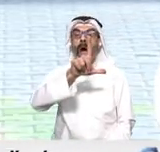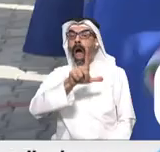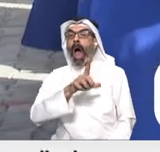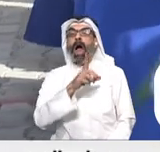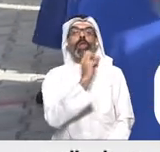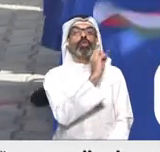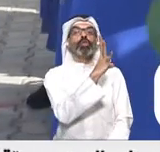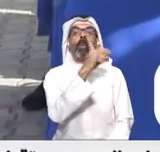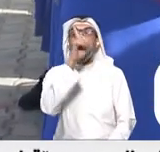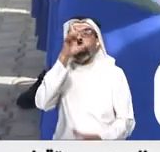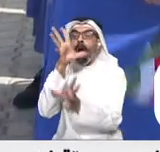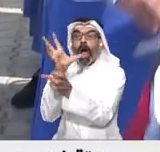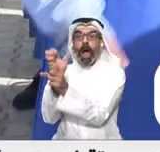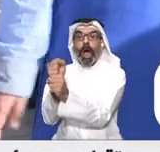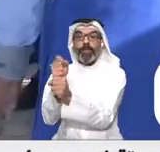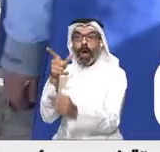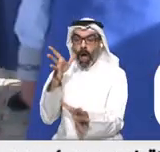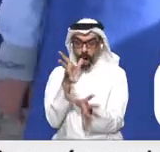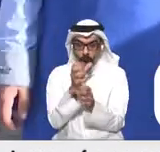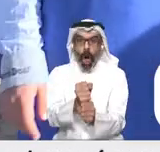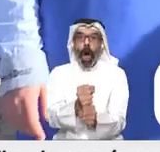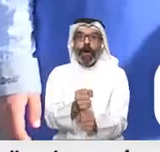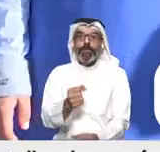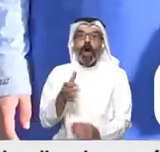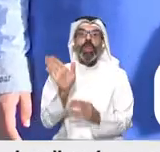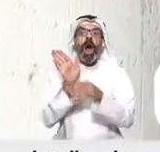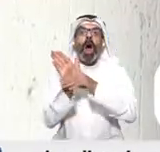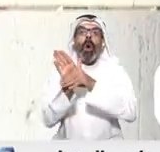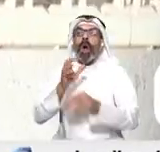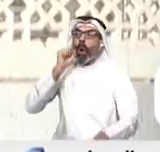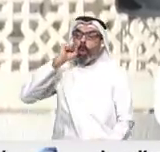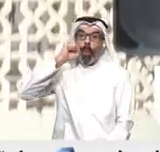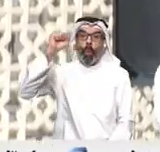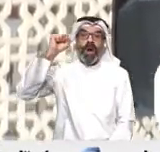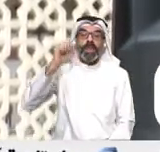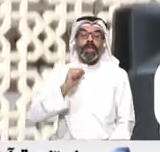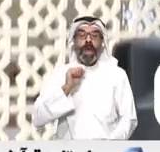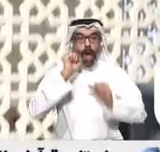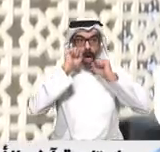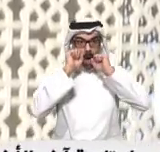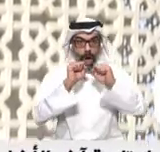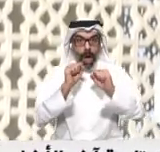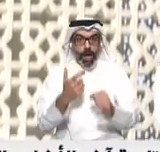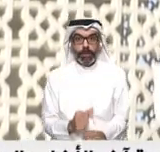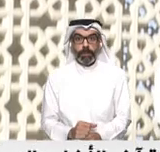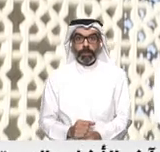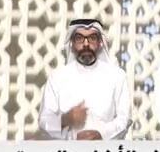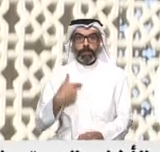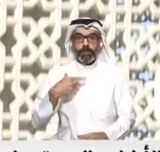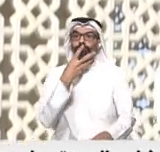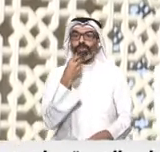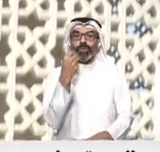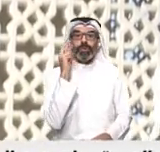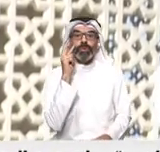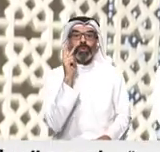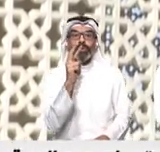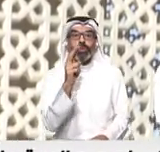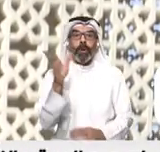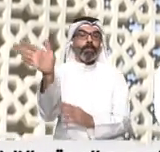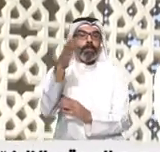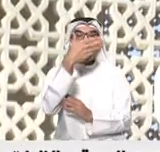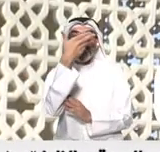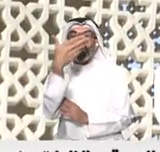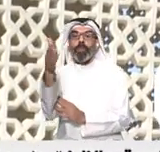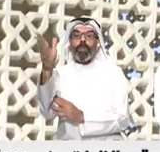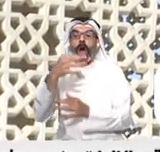ورعاه بشأن الحفاظ على الهوية الوطنية، وكان ذلك جليا من خلال أداء النشيد